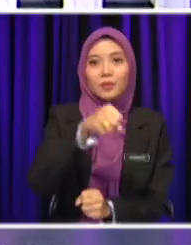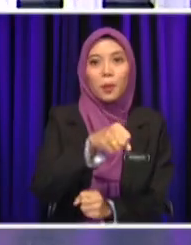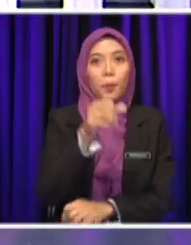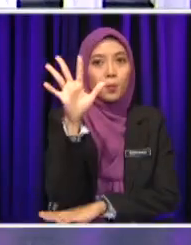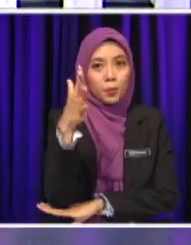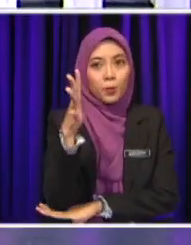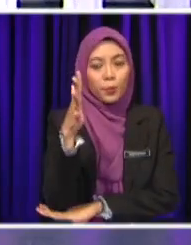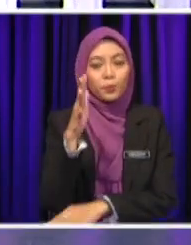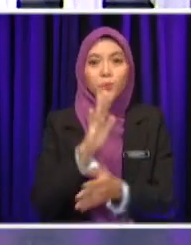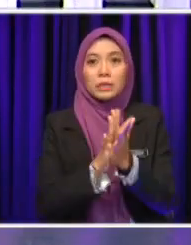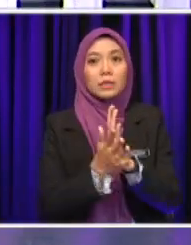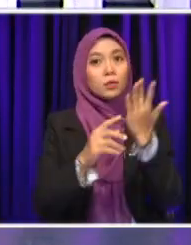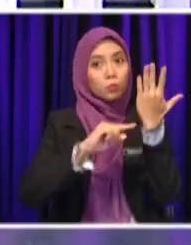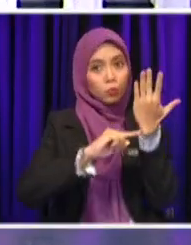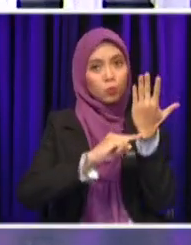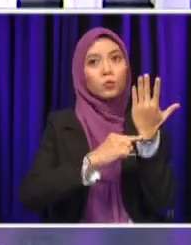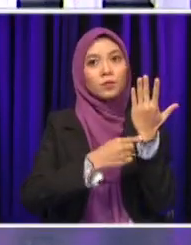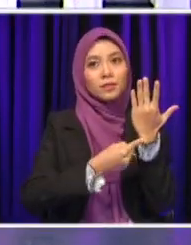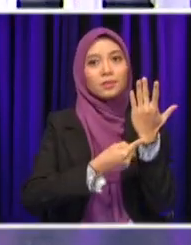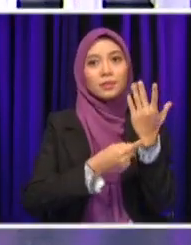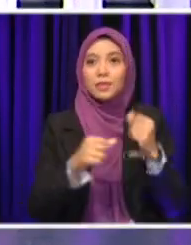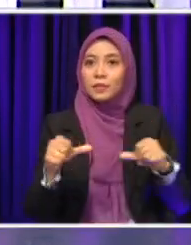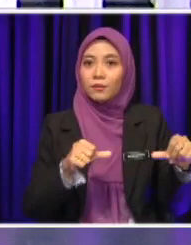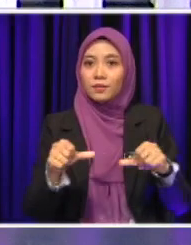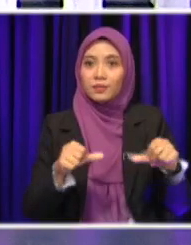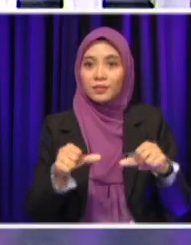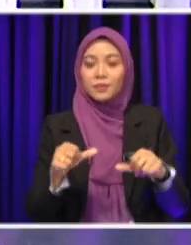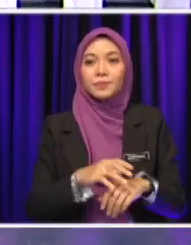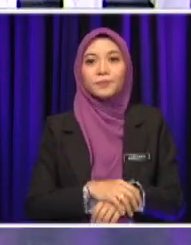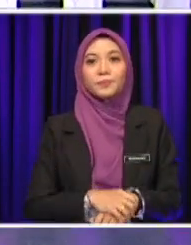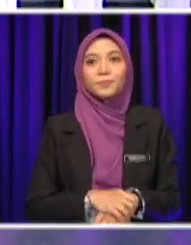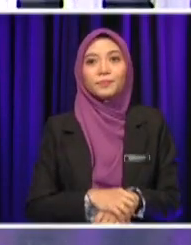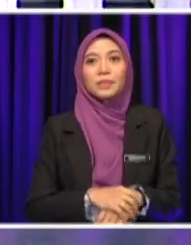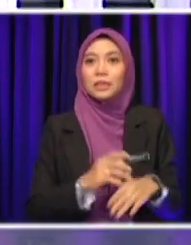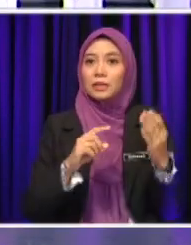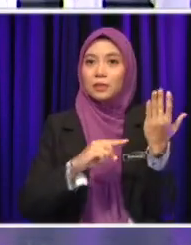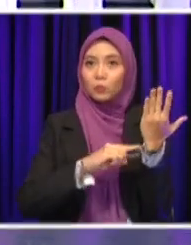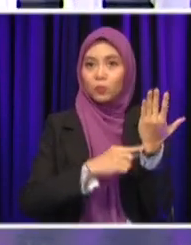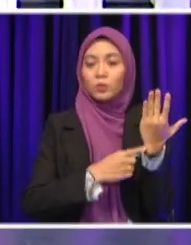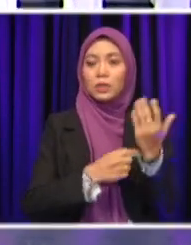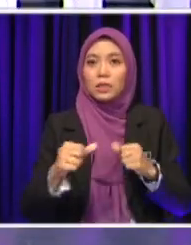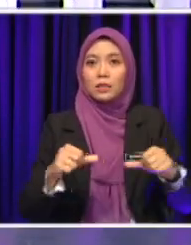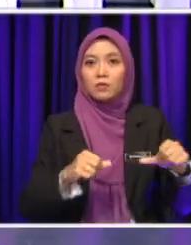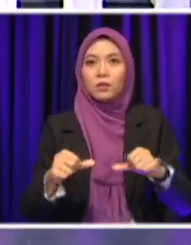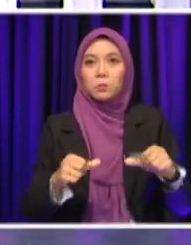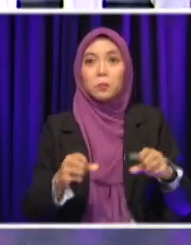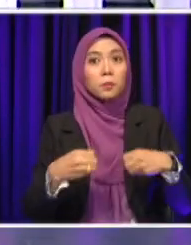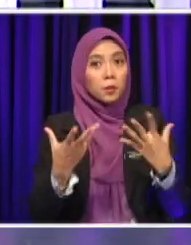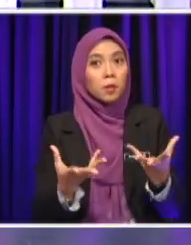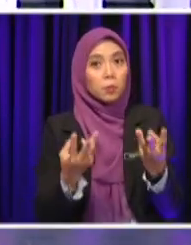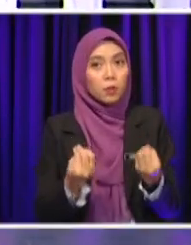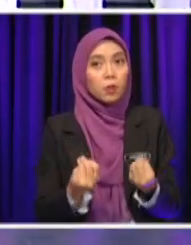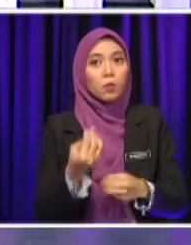kita nak mulakan projek kita pada hari ini cikgu. Boleh kita mulakan? Okey, kita mulakan macam mana nak menghasilkan pengatur caraan